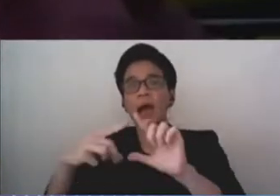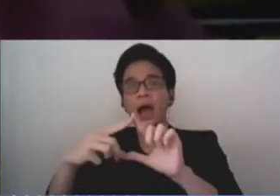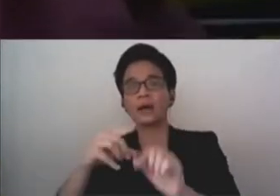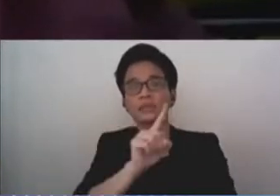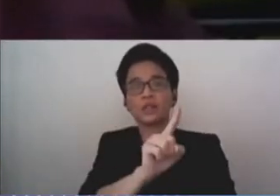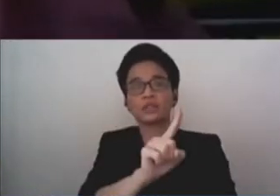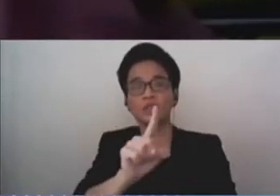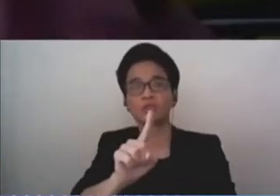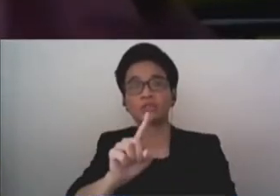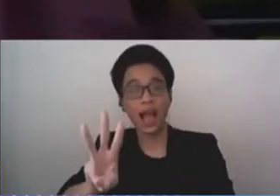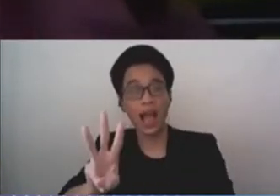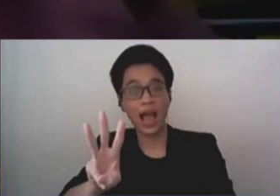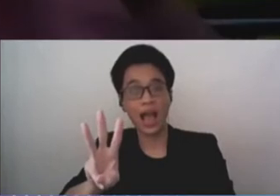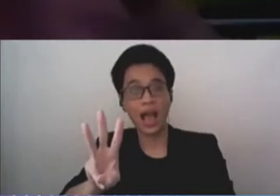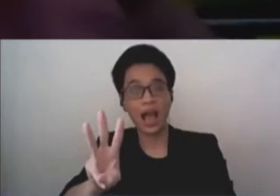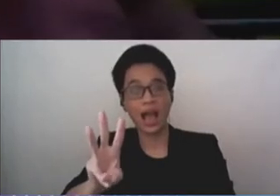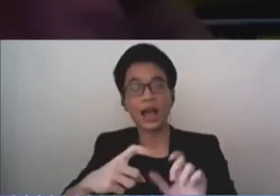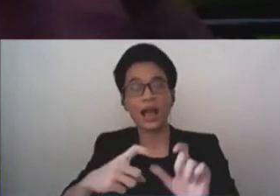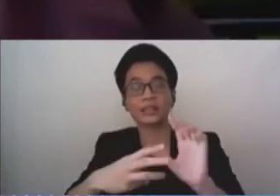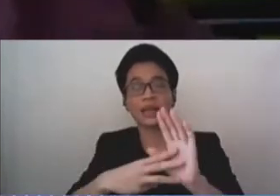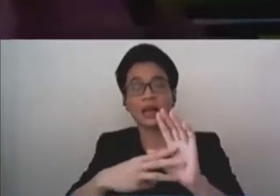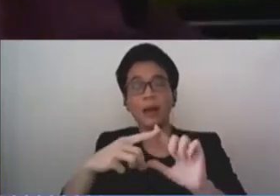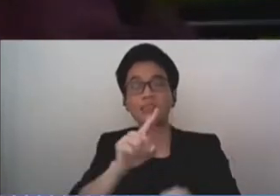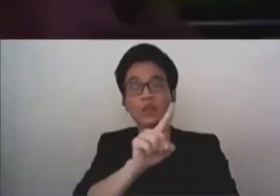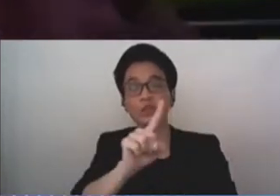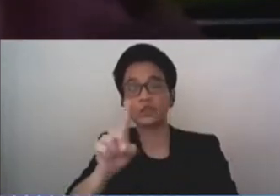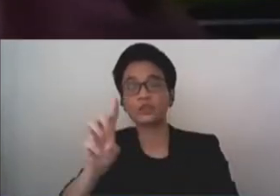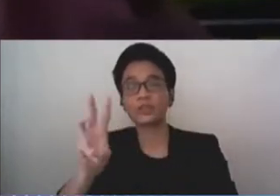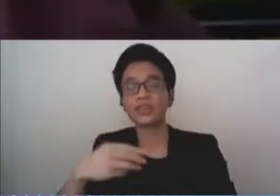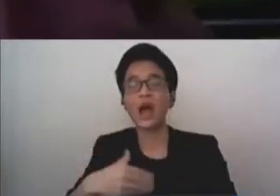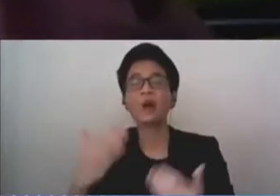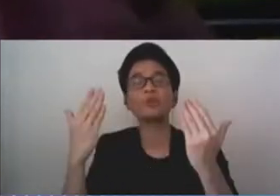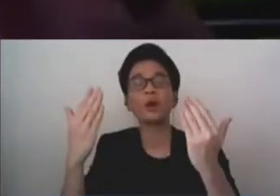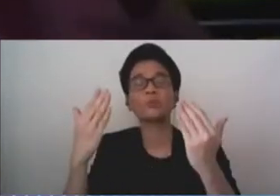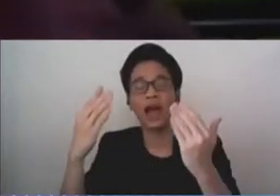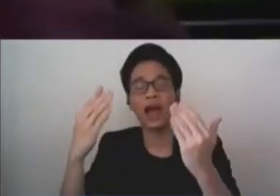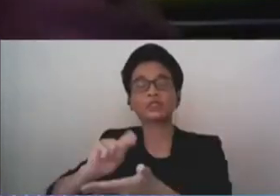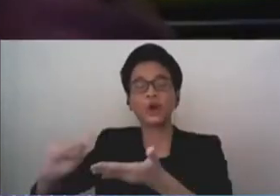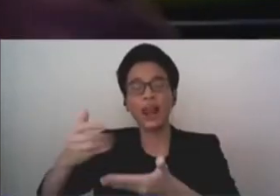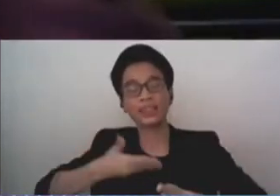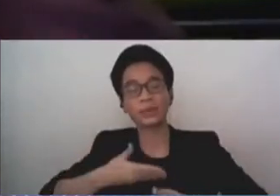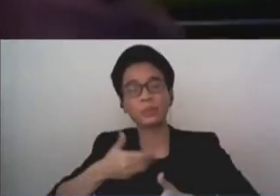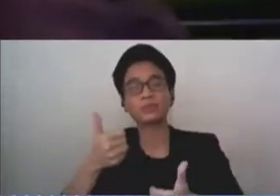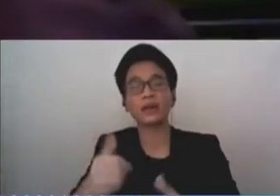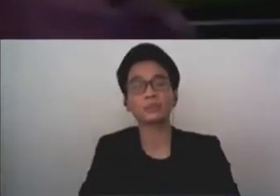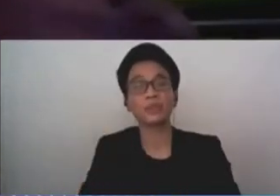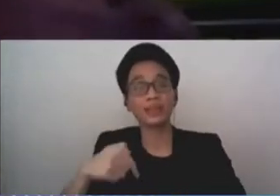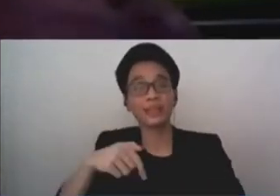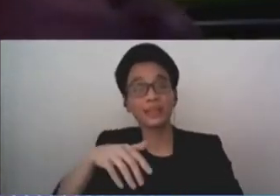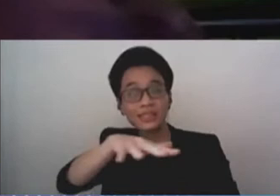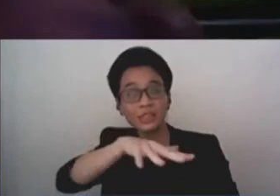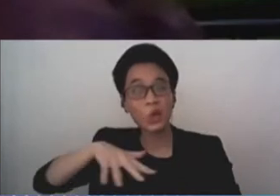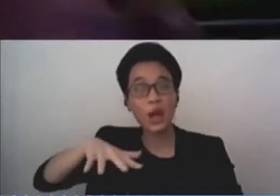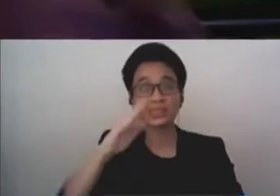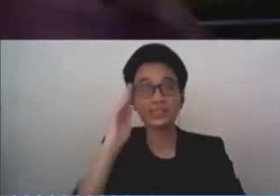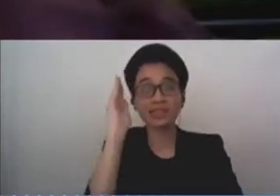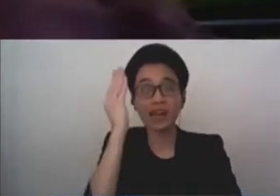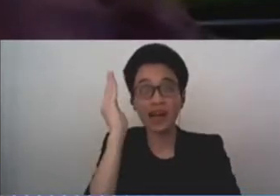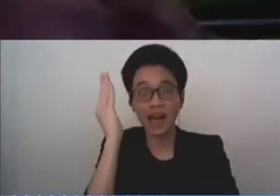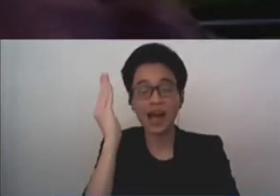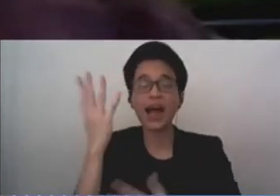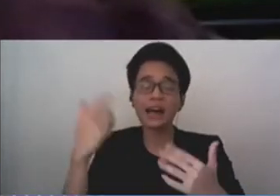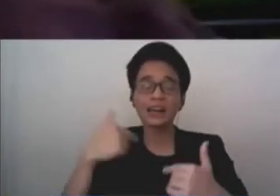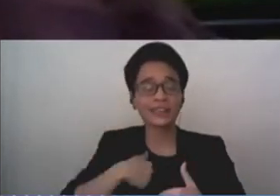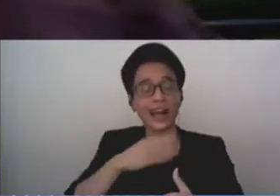mana bisa, mudah-mudahan bisa diterima di sana. Jadi sekarang, untuk DKI ya Mas Dias ya,